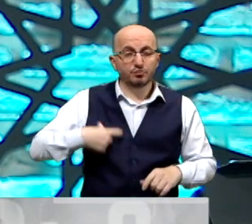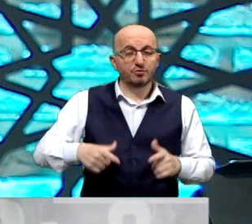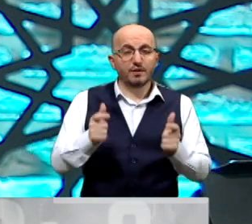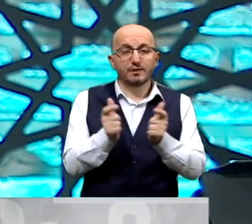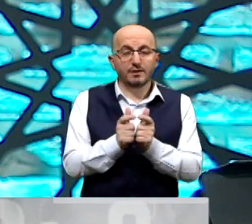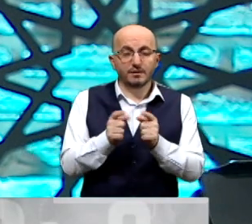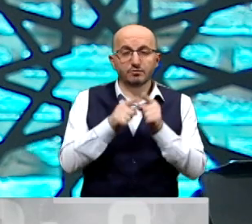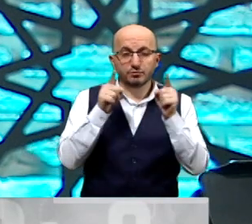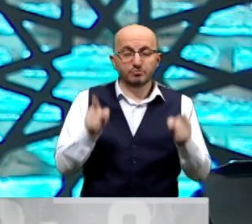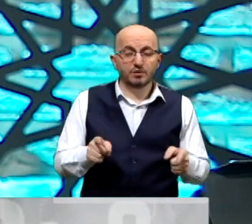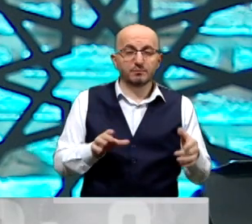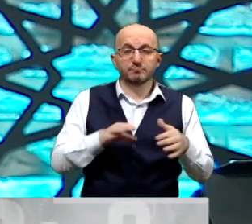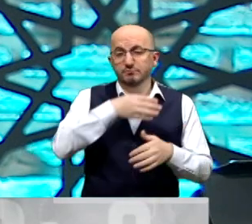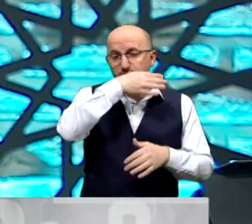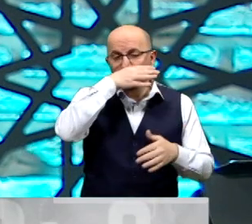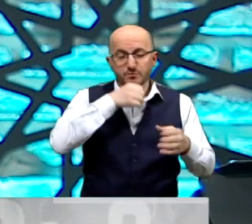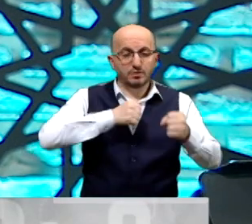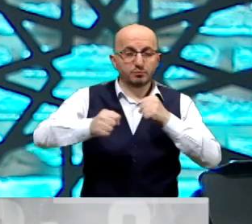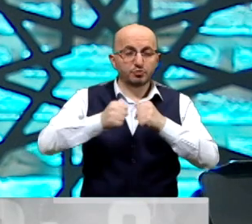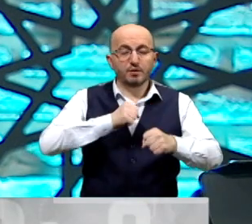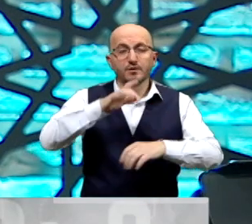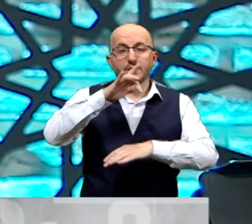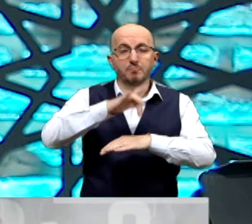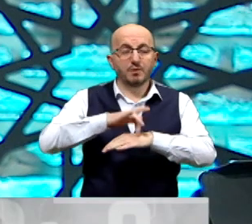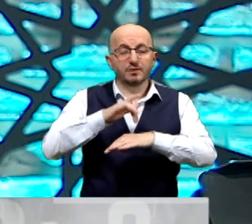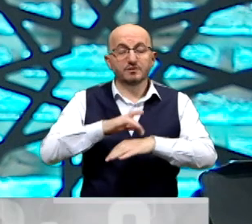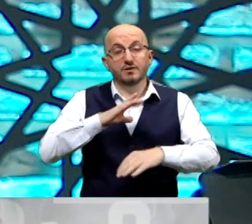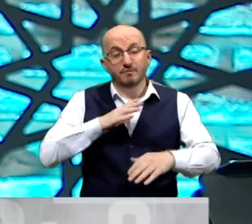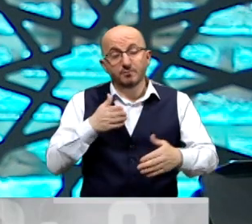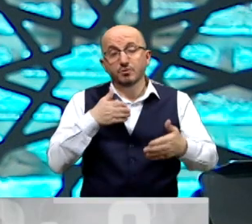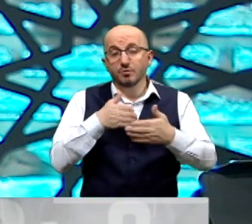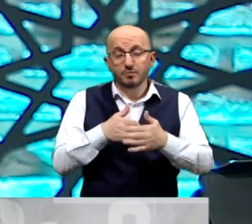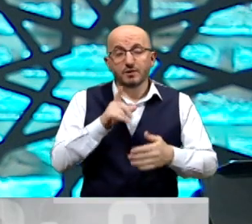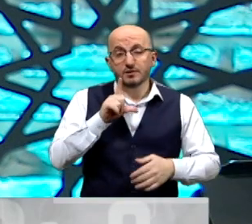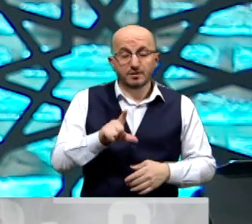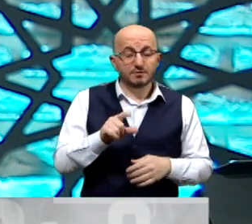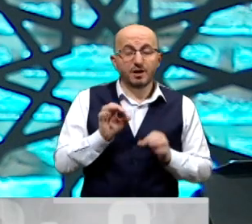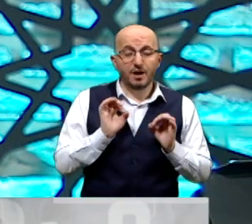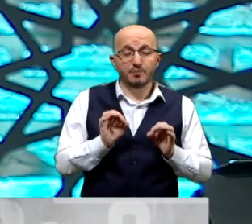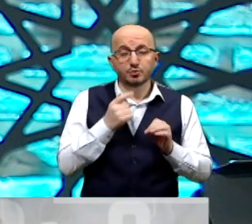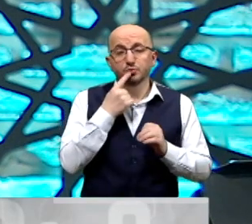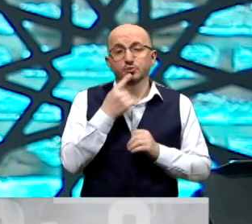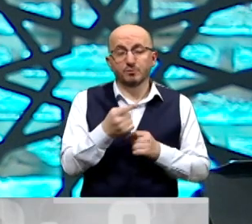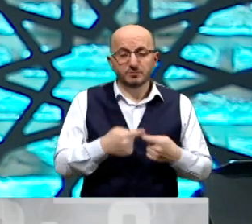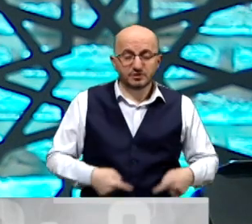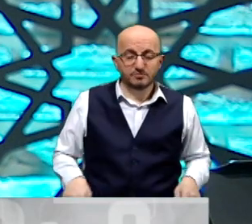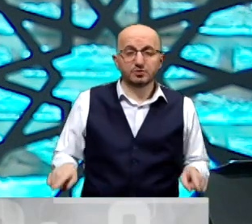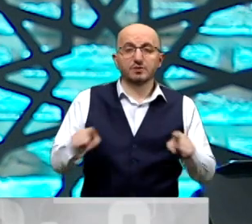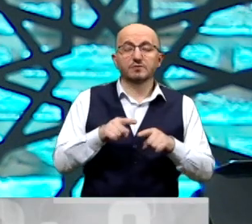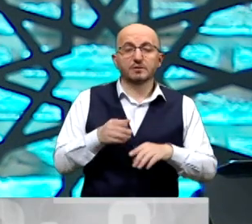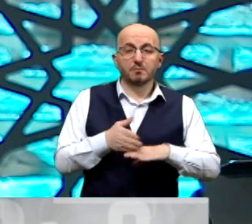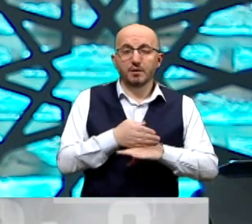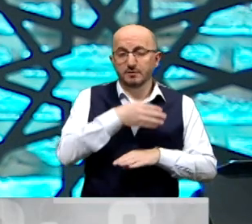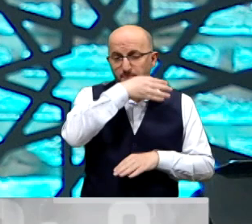bağımlılıkla mücadele merkezleri var evvela buralara bir uğramak lazım ama Ben hep şunu da söylerim bizim çevremizde de madde